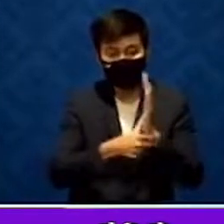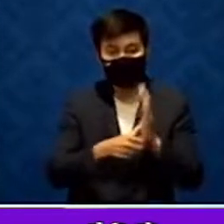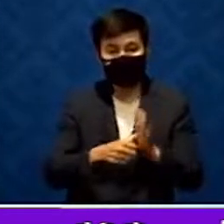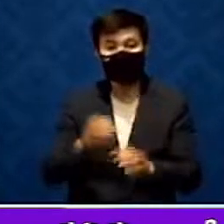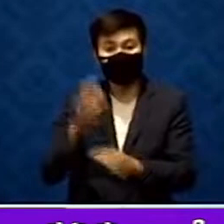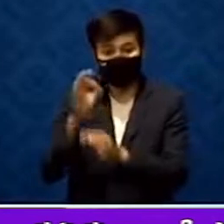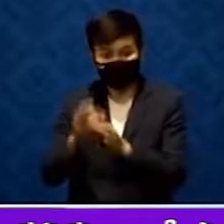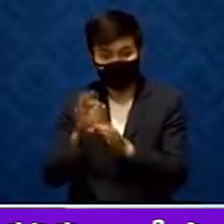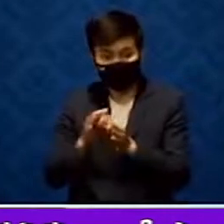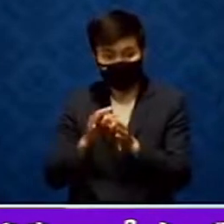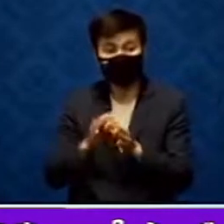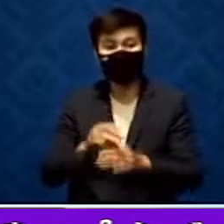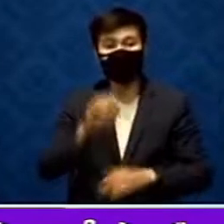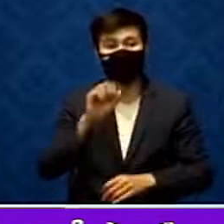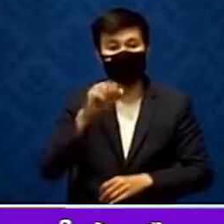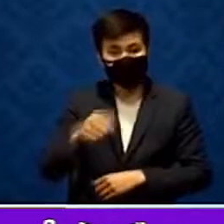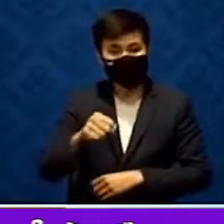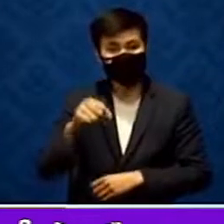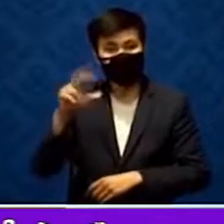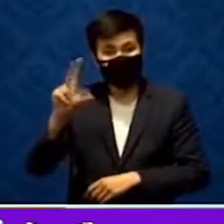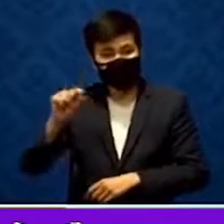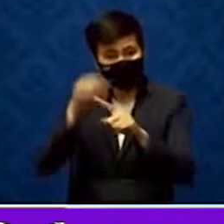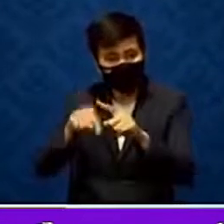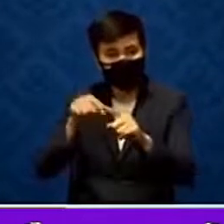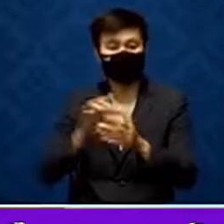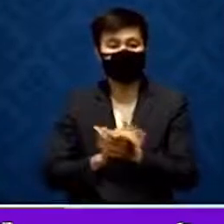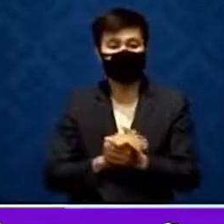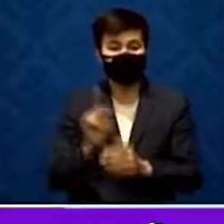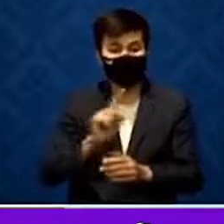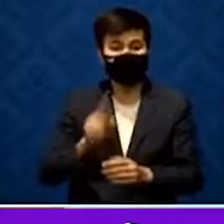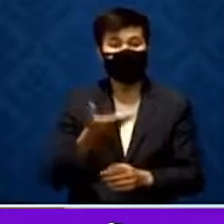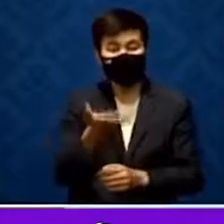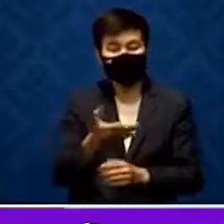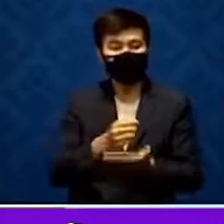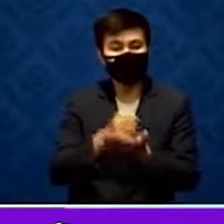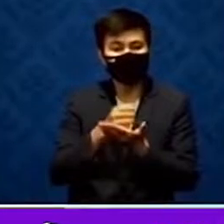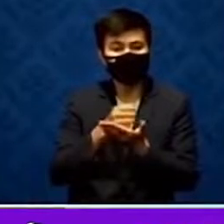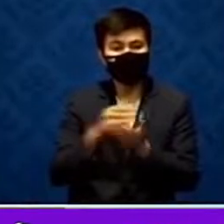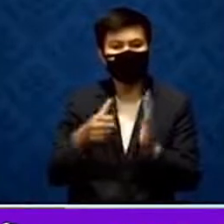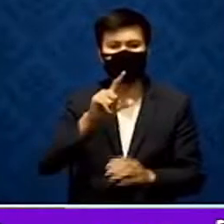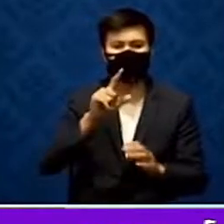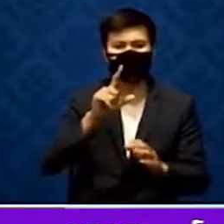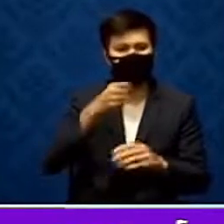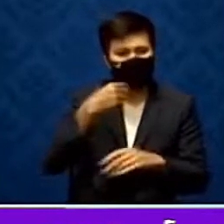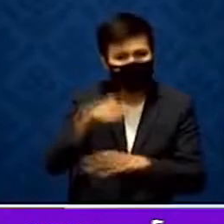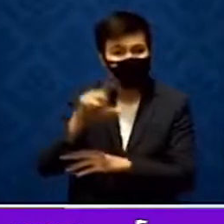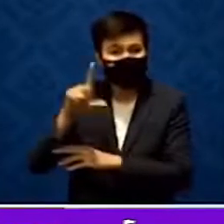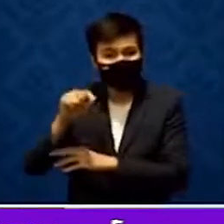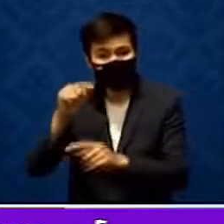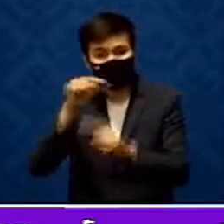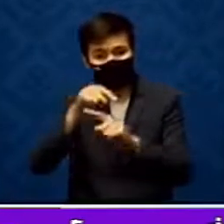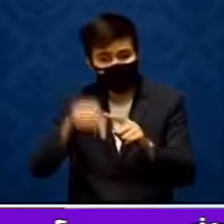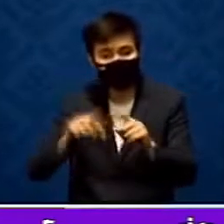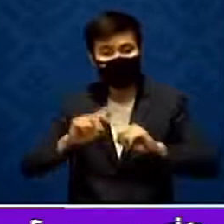บี้ย 10-20% ให้เขามาเป็นหนี้กองทุนฟื้นฟูแทนแต่เสียด